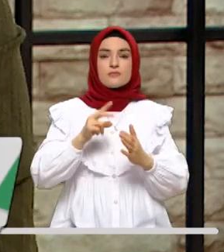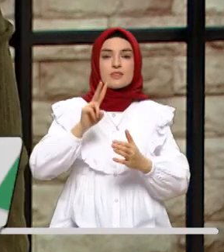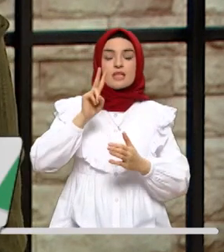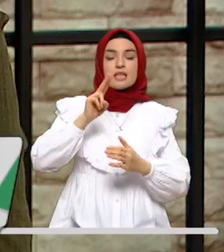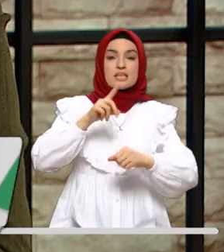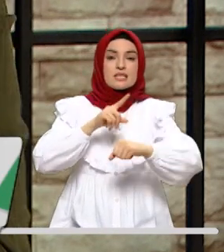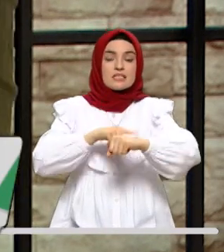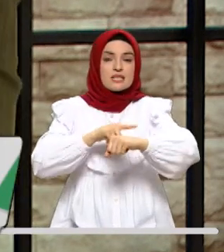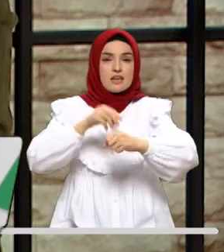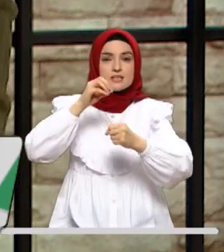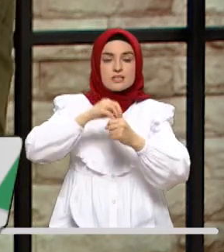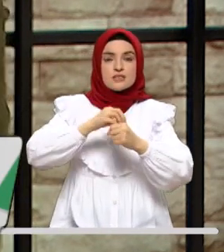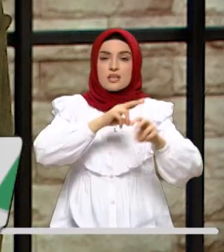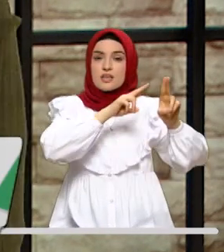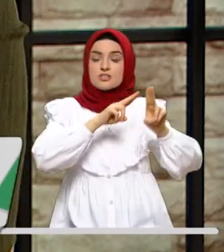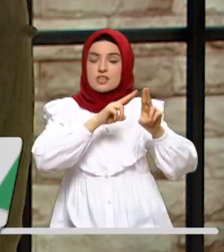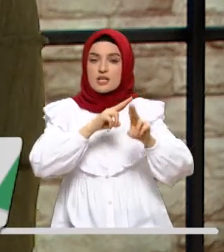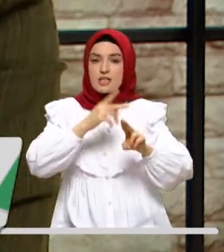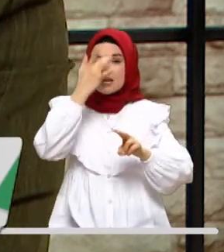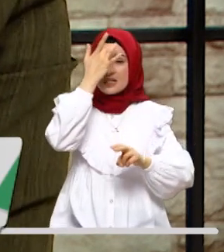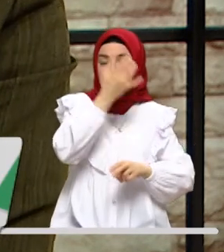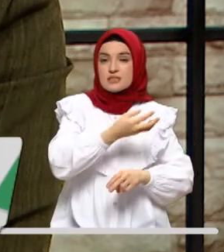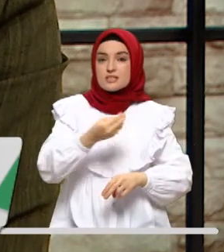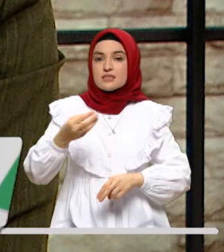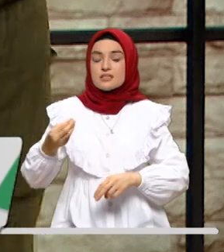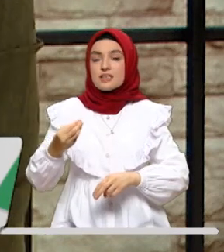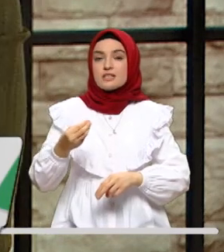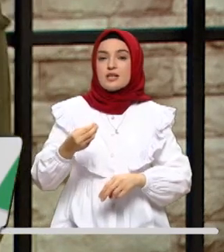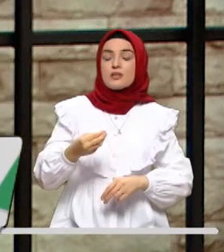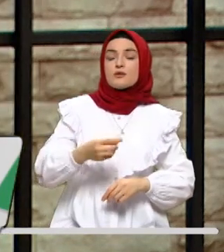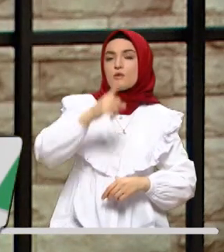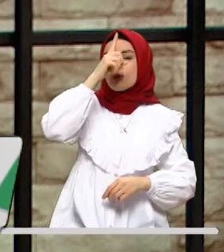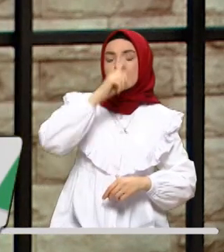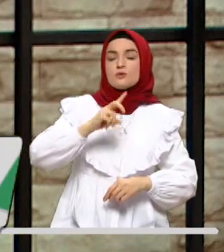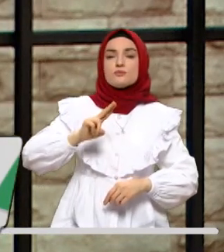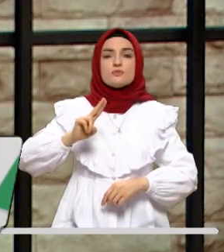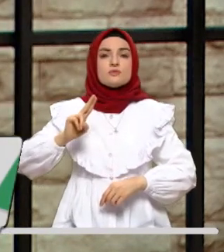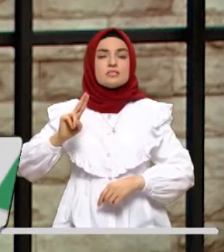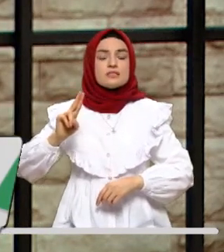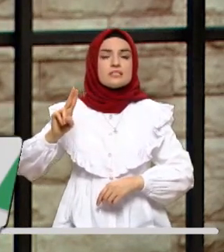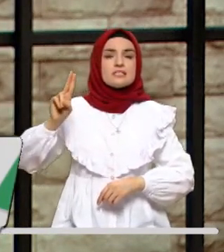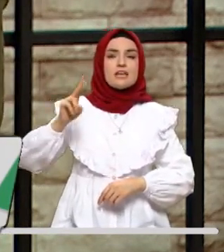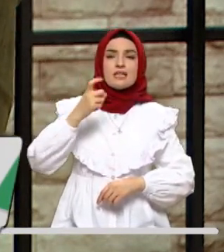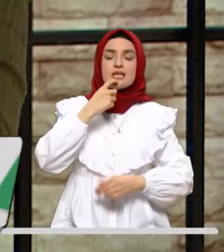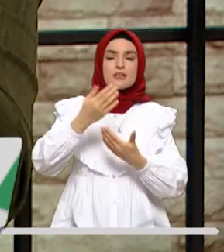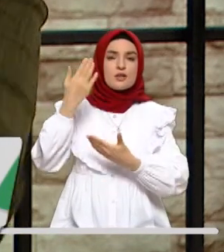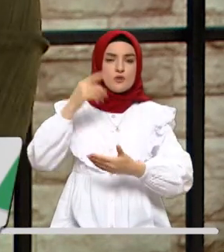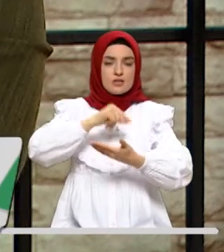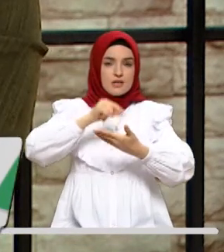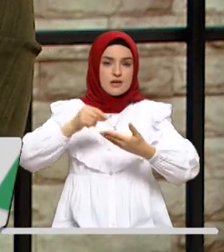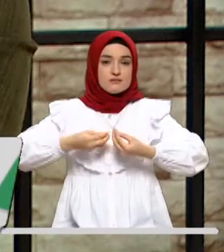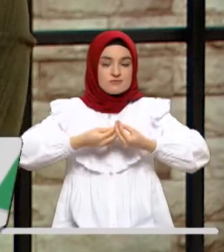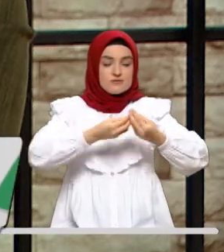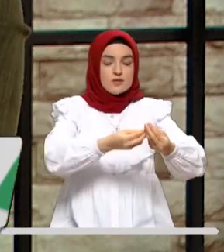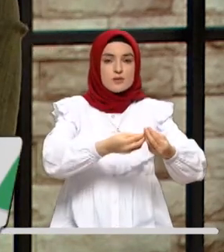iki saat zarfında Çanakkale şehitlerini 107 yıl evvel yazdı ve bana verdi. Orada ne diyordu? Şu Boğaz Harbi